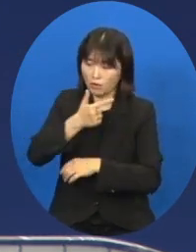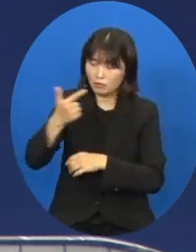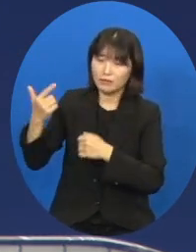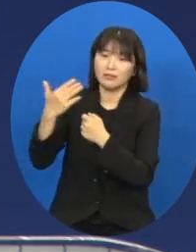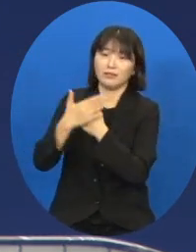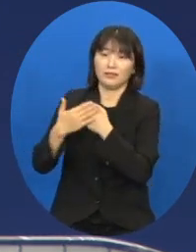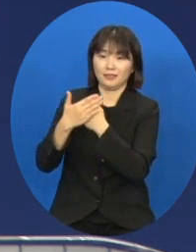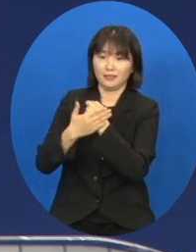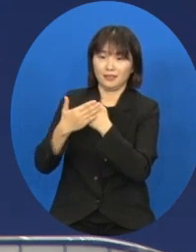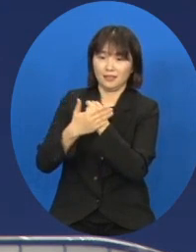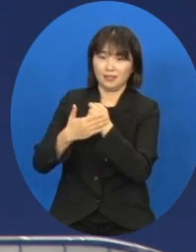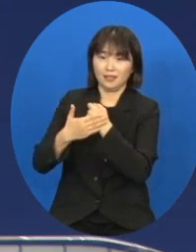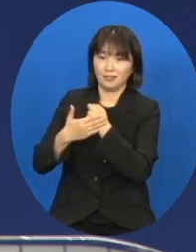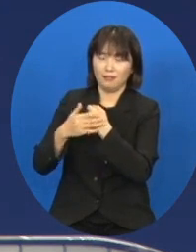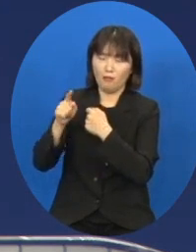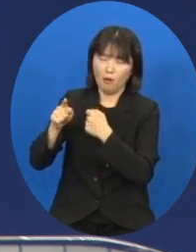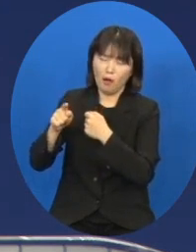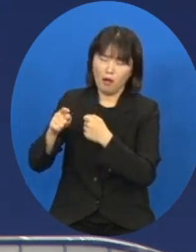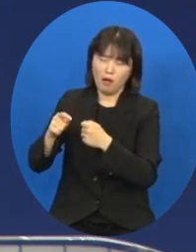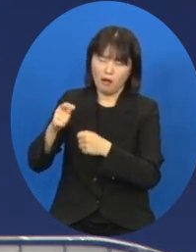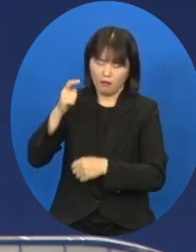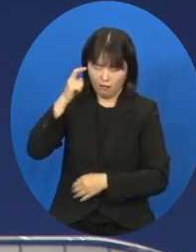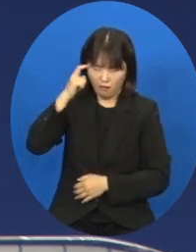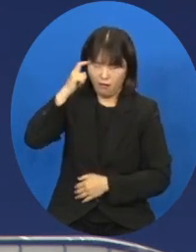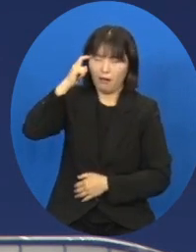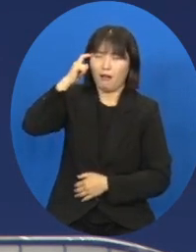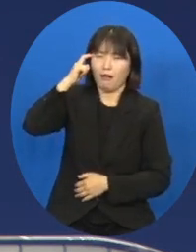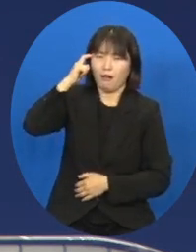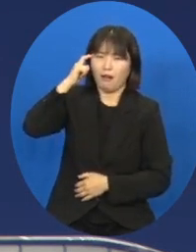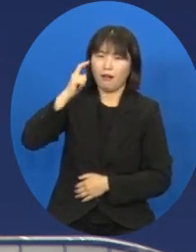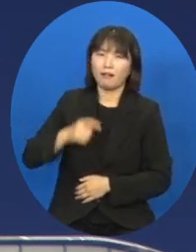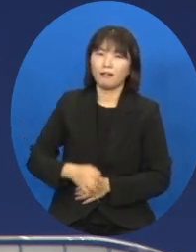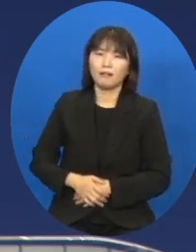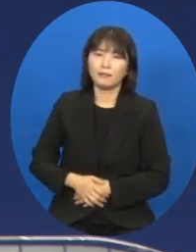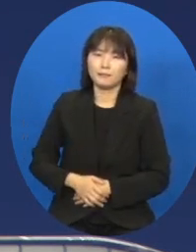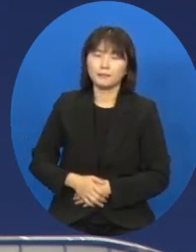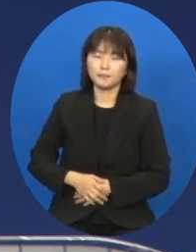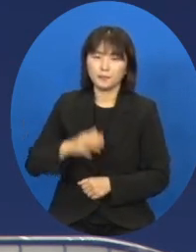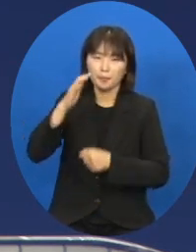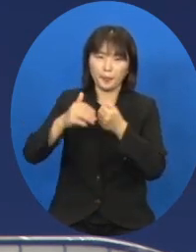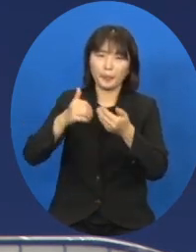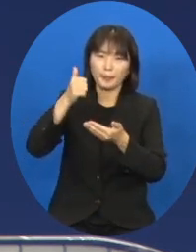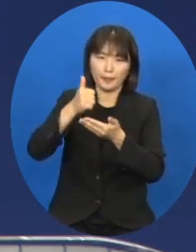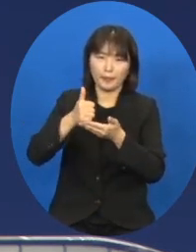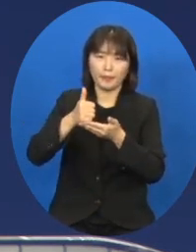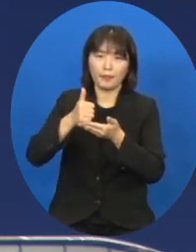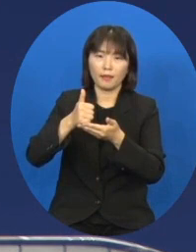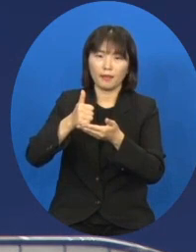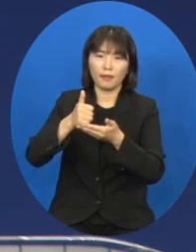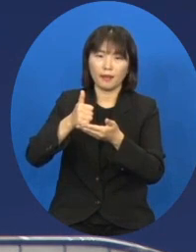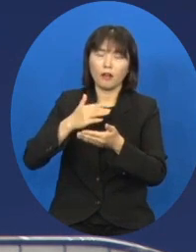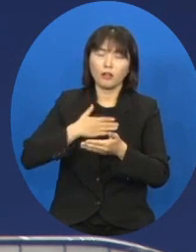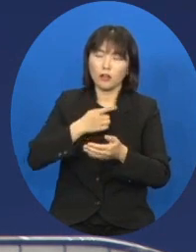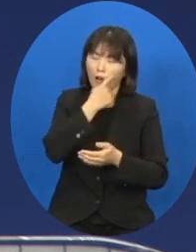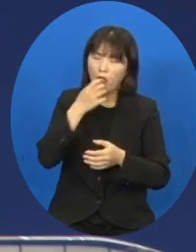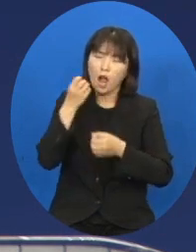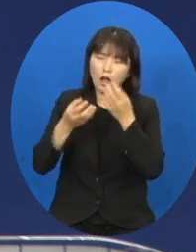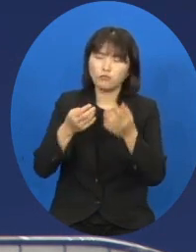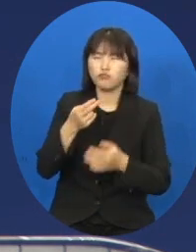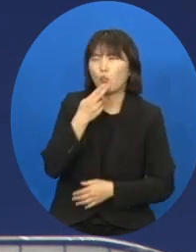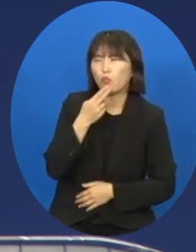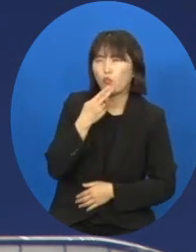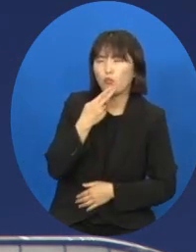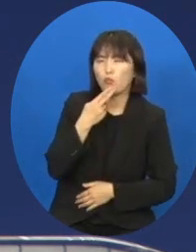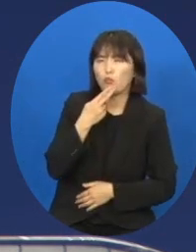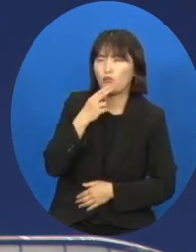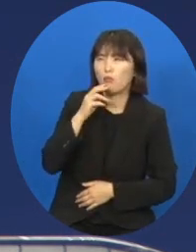은혜잖아. 이 사실이 확 깨달아지더라고. 그래서 하나님 앞에, 하나님 저 간증거리가 없어요,